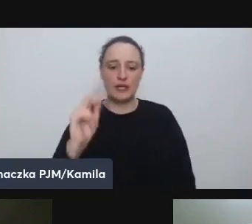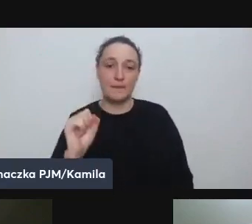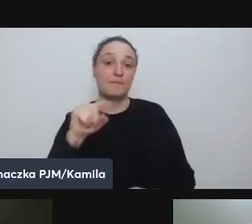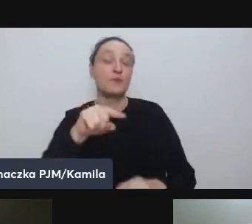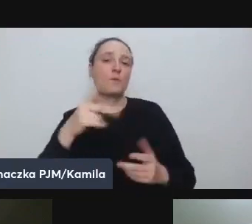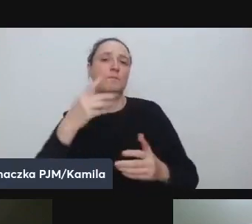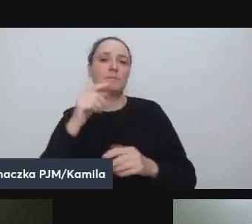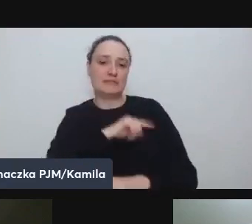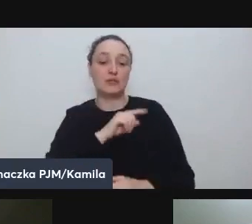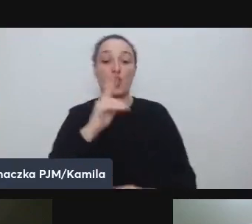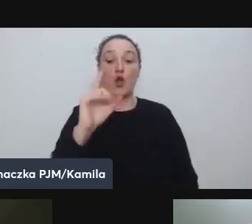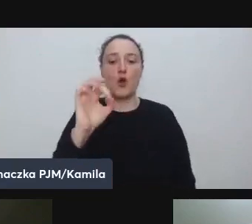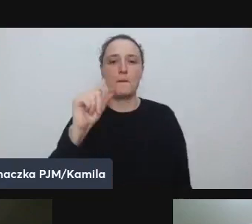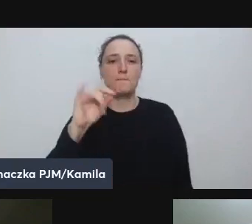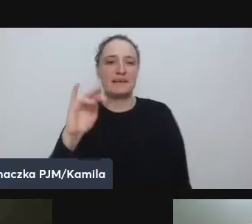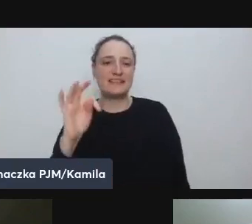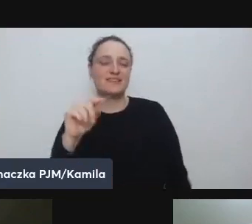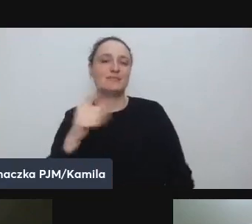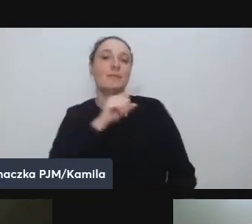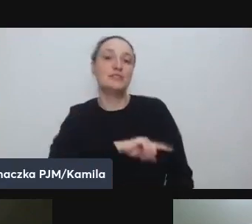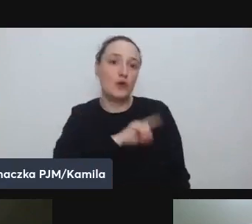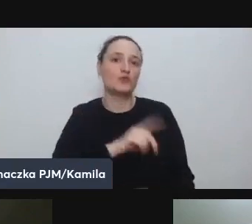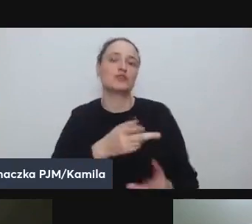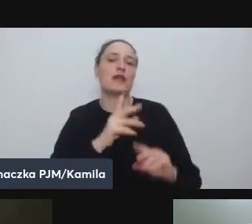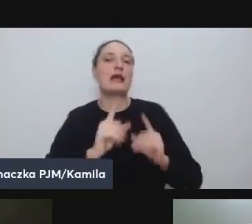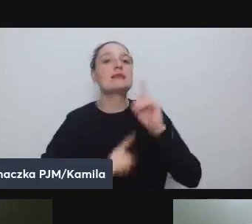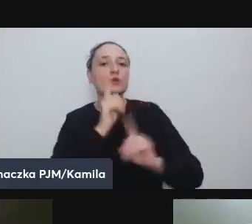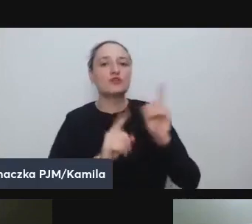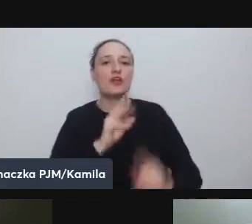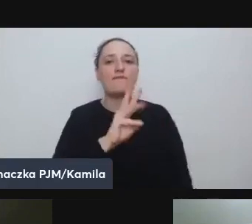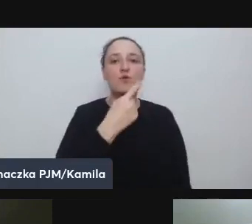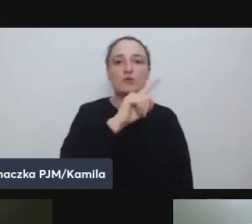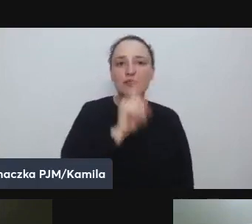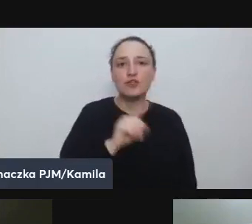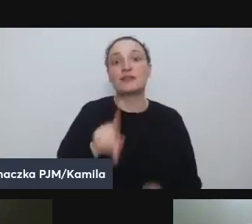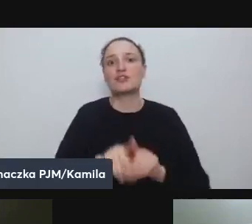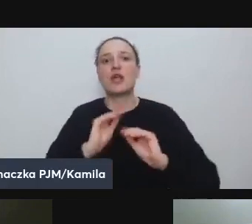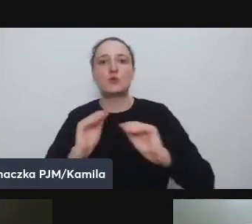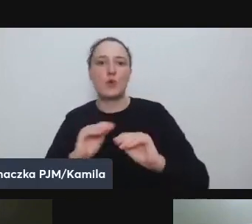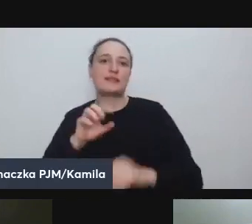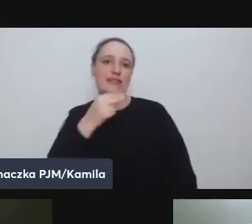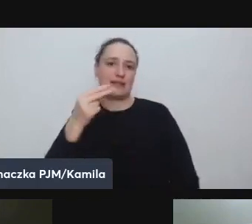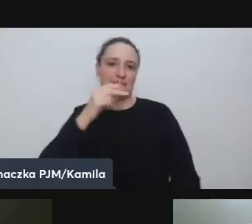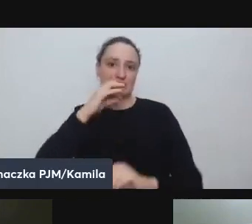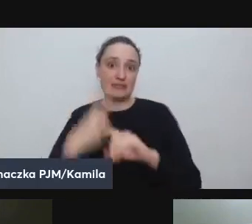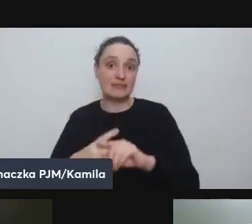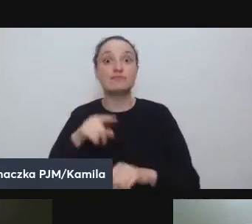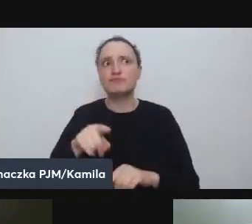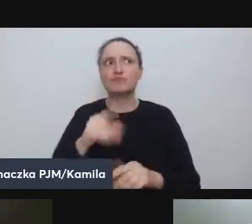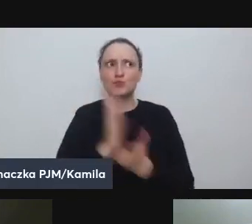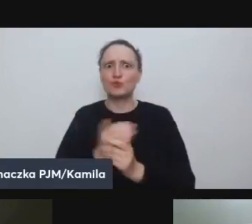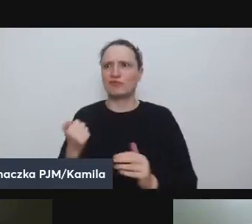psycholożka, Tosia Kopyt, psycholożka, nauczycielka WDŻ i edukatorka seksualna, która prowadzi wiele lat